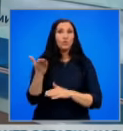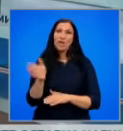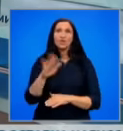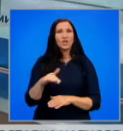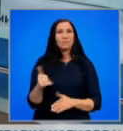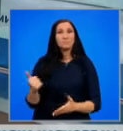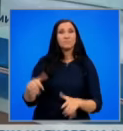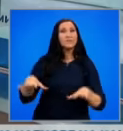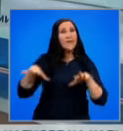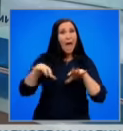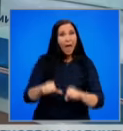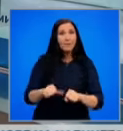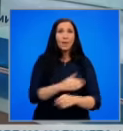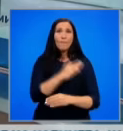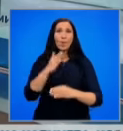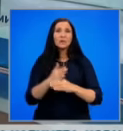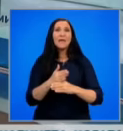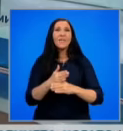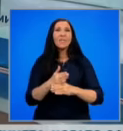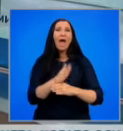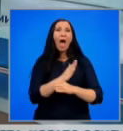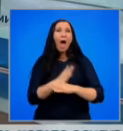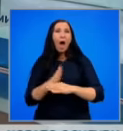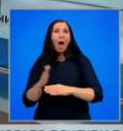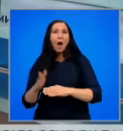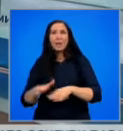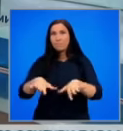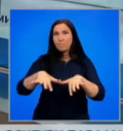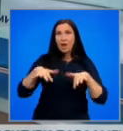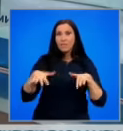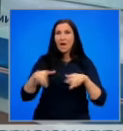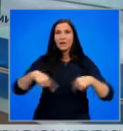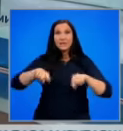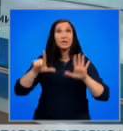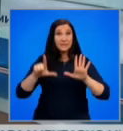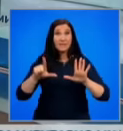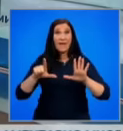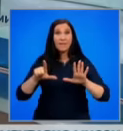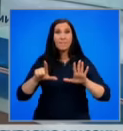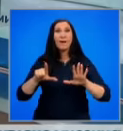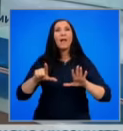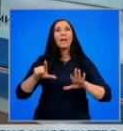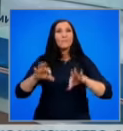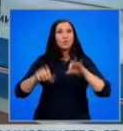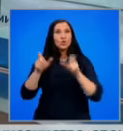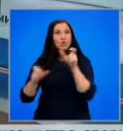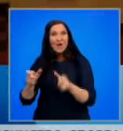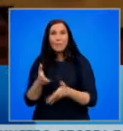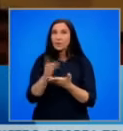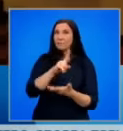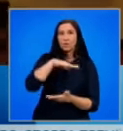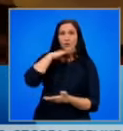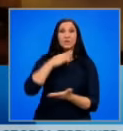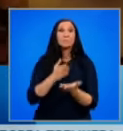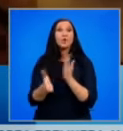ще заемат последните редове в пленарната зала. 7 гласа подкрепа обаче още не достигат. Според